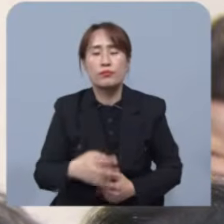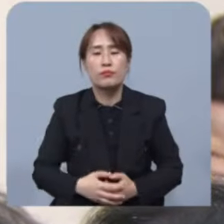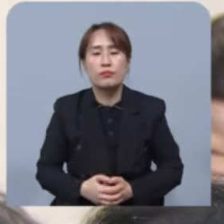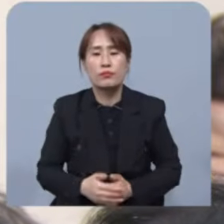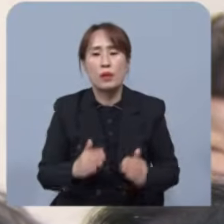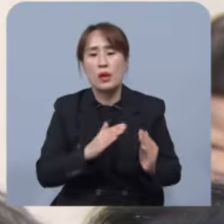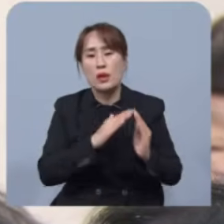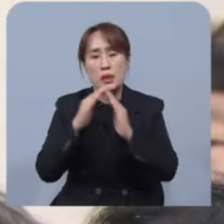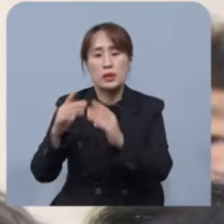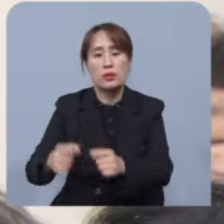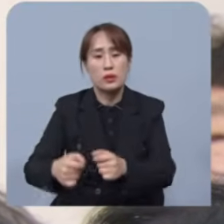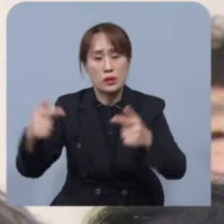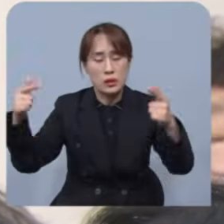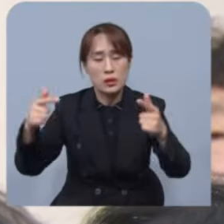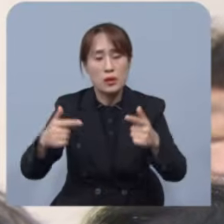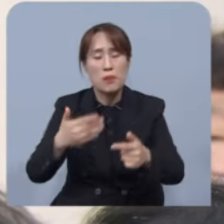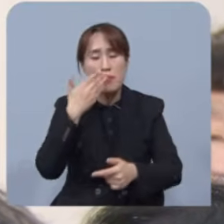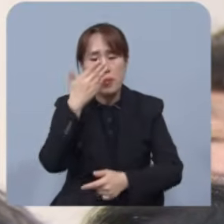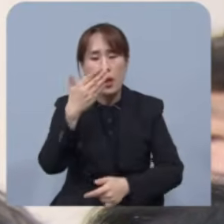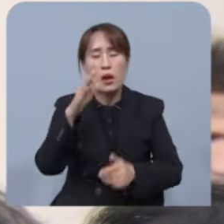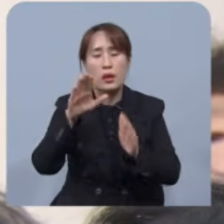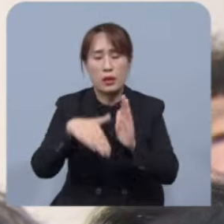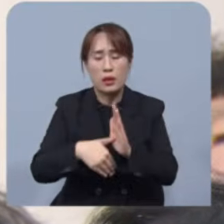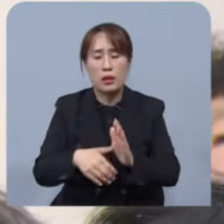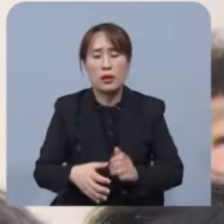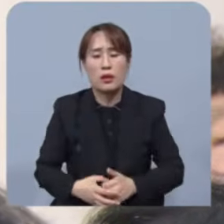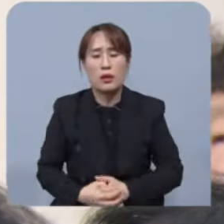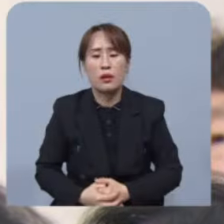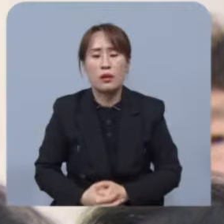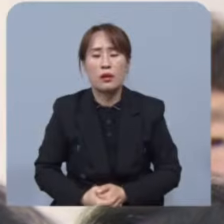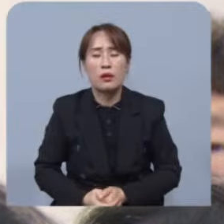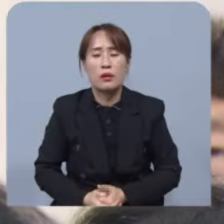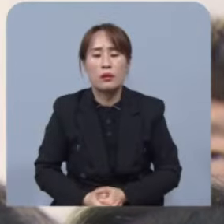이전 확대가 될 경우